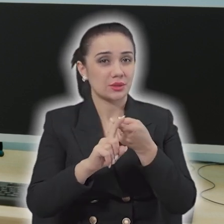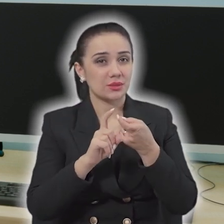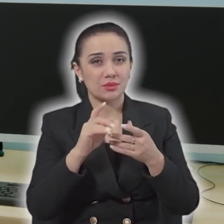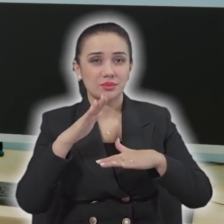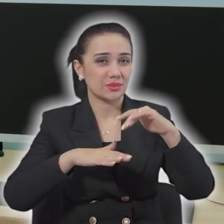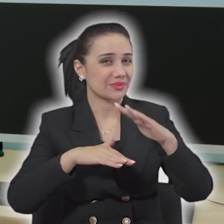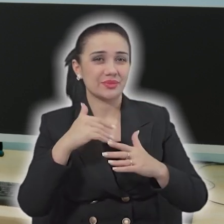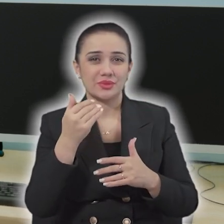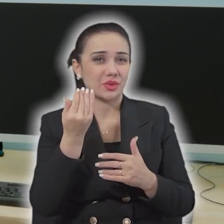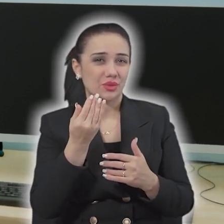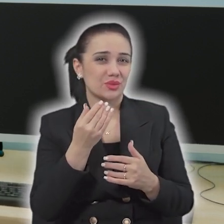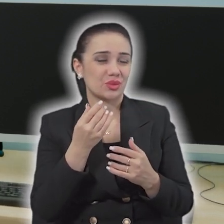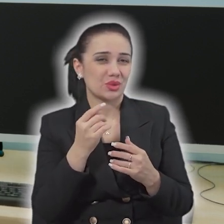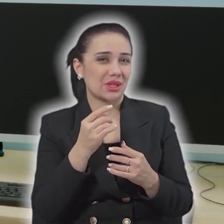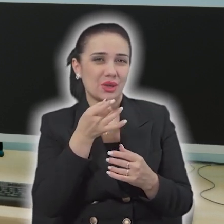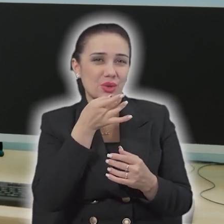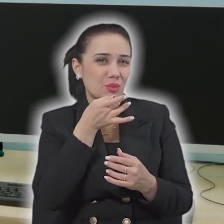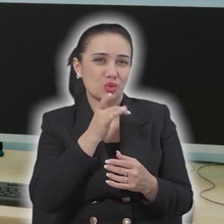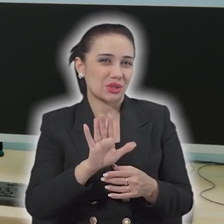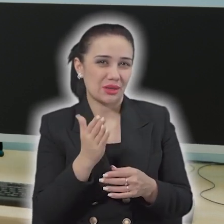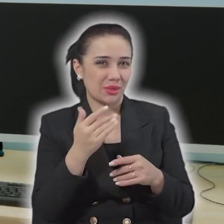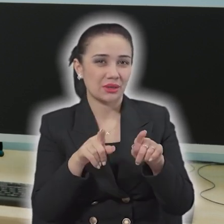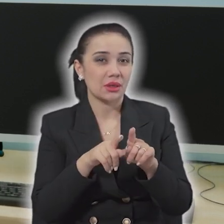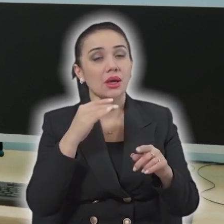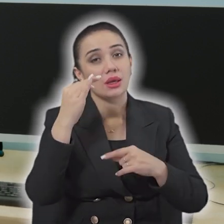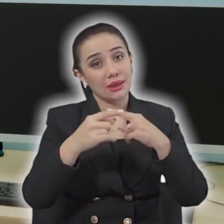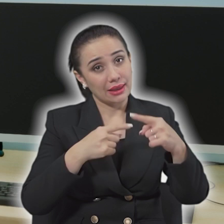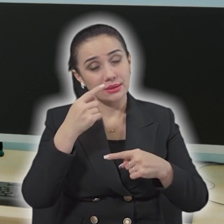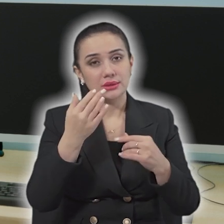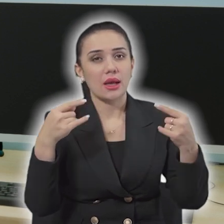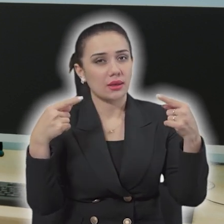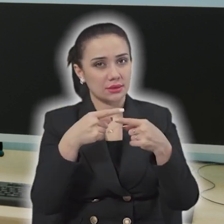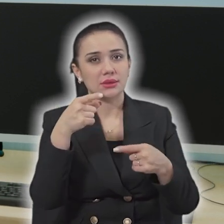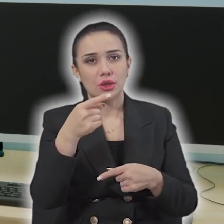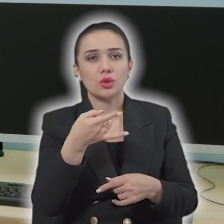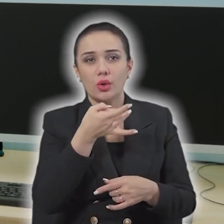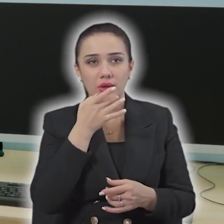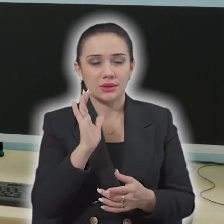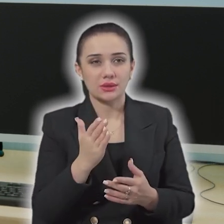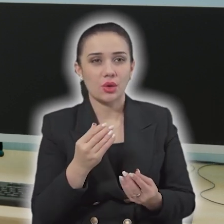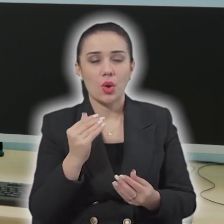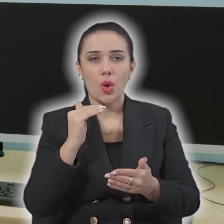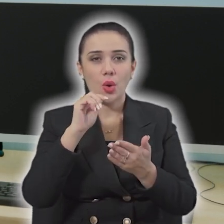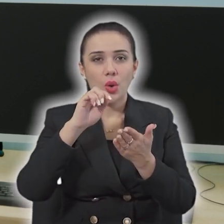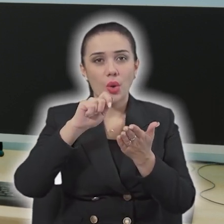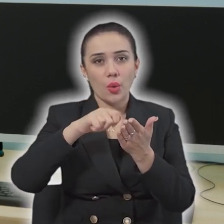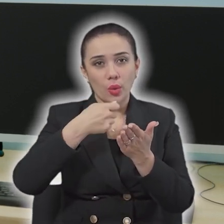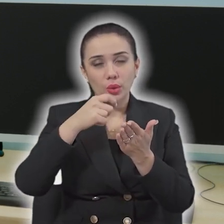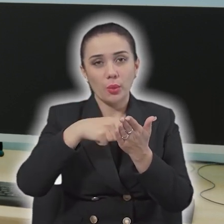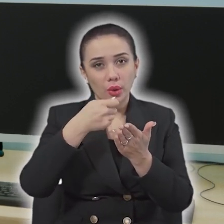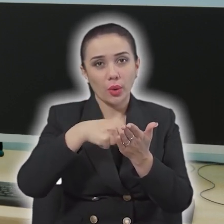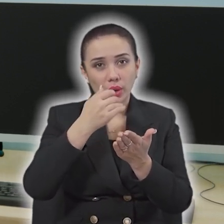bilan bog'liq hunarlar unchalik ham xush kelmaydi. Lekin keyingisi aniq yoqadi.